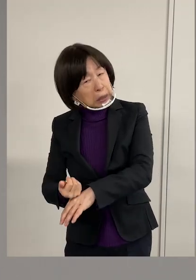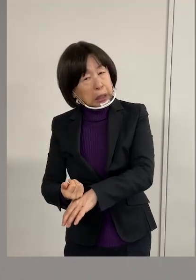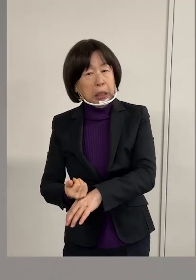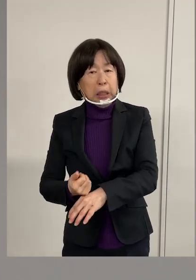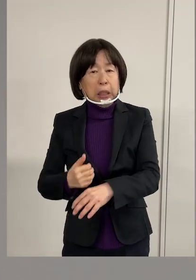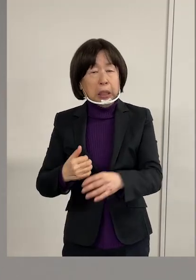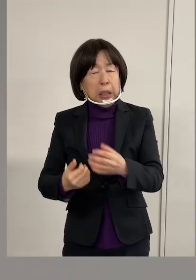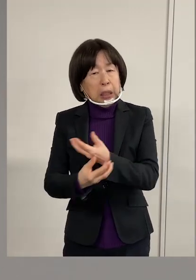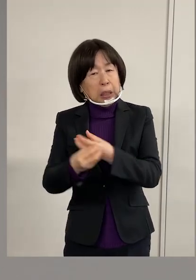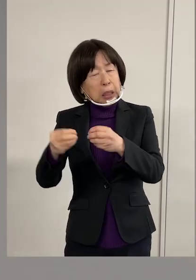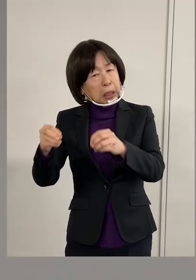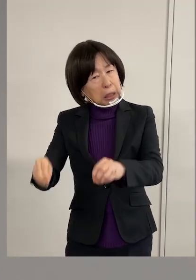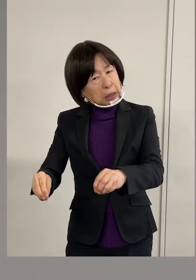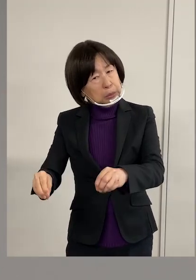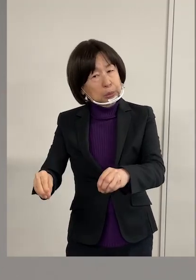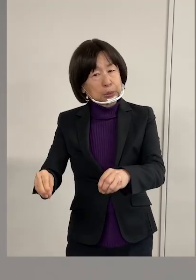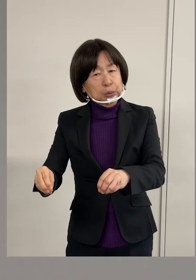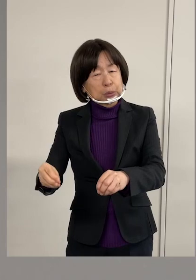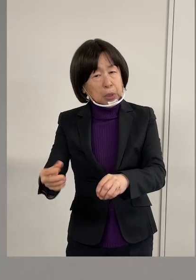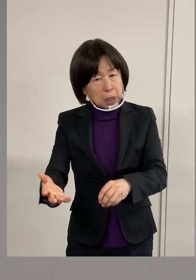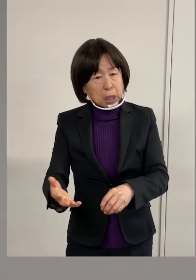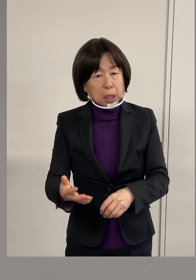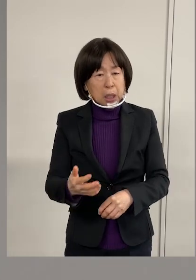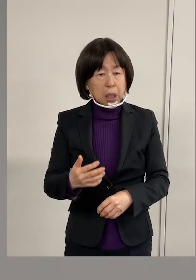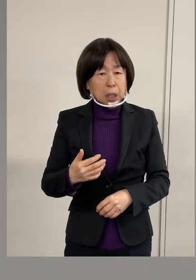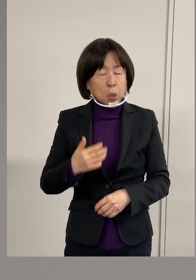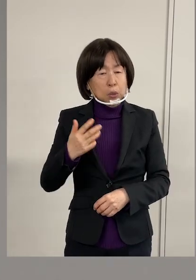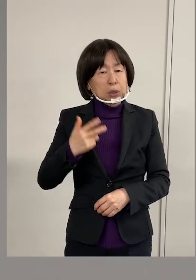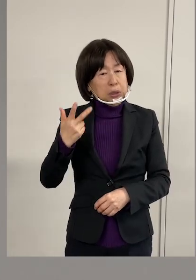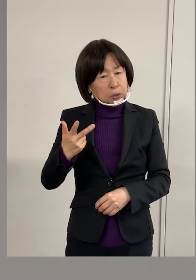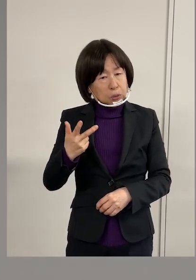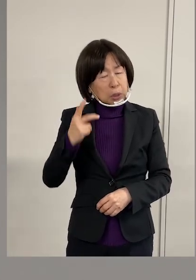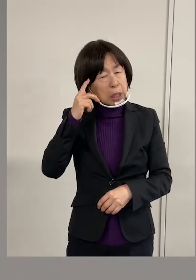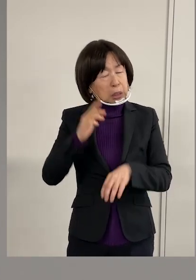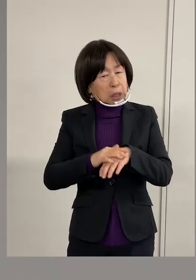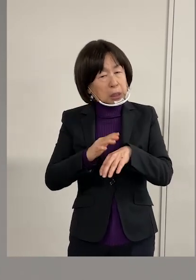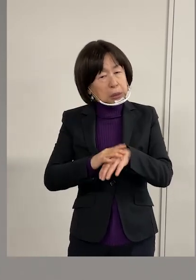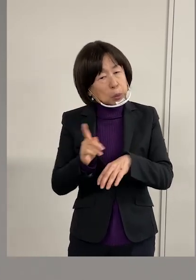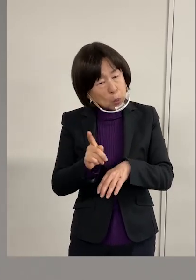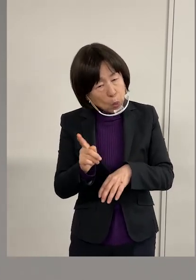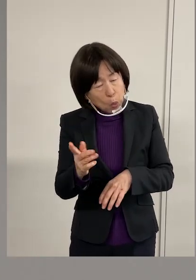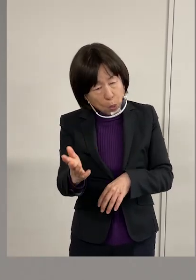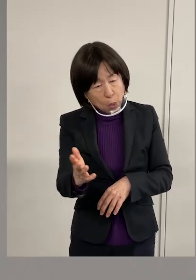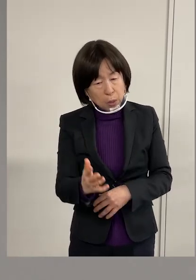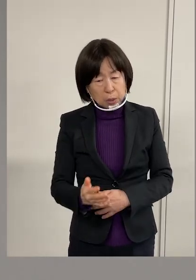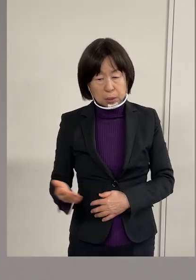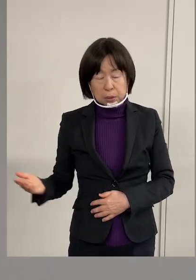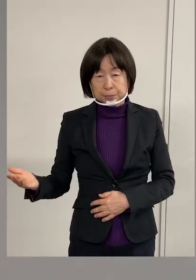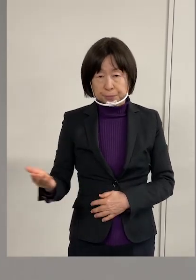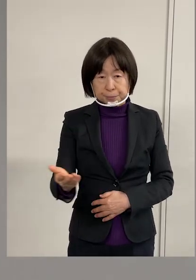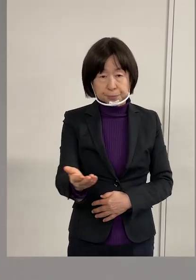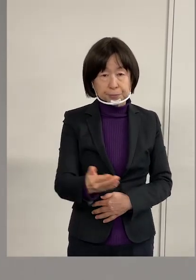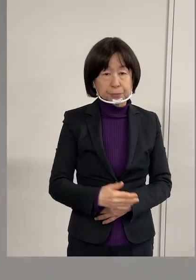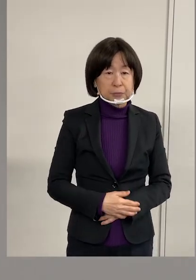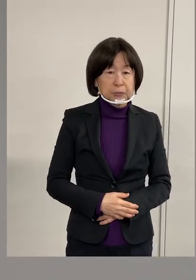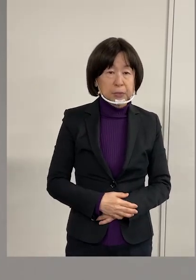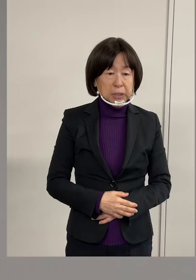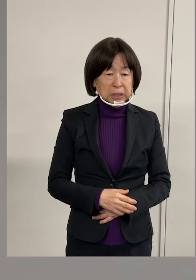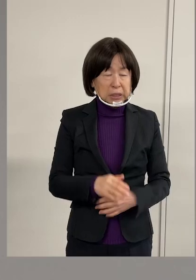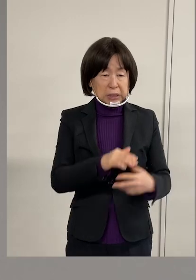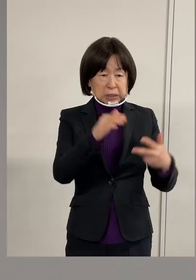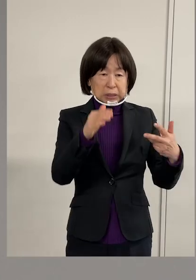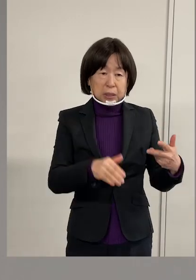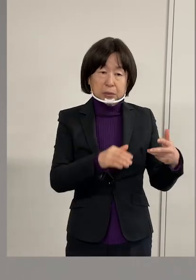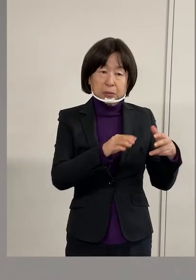ってしまったのか、市として今どのように思ってらっしゃるのかをちょっと教えてください。 施設管理の所管権限が若干違う